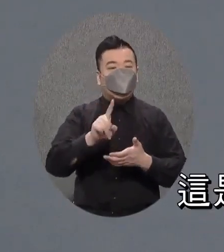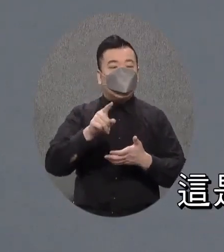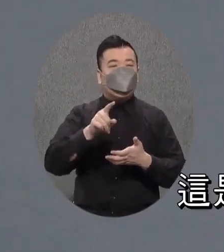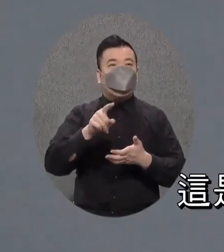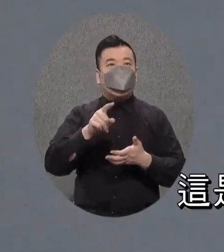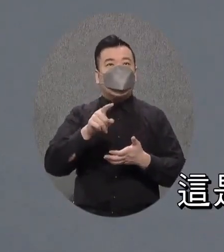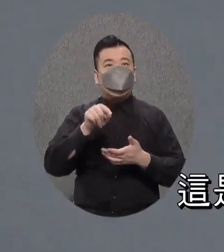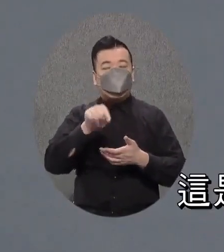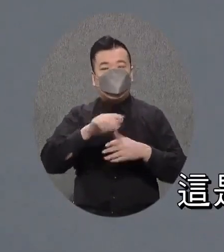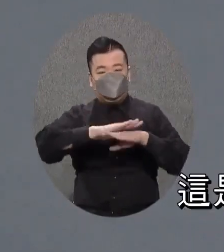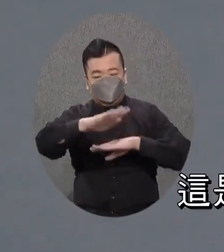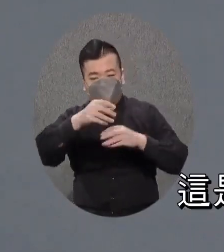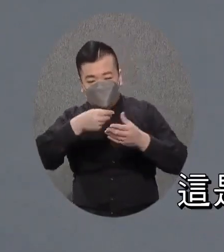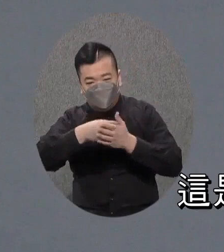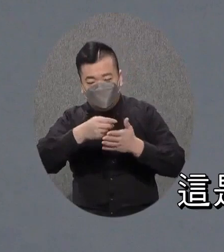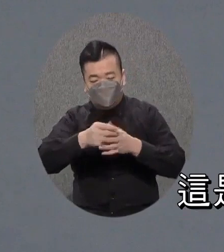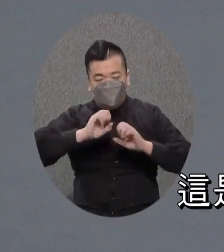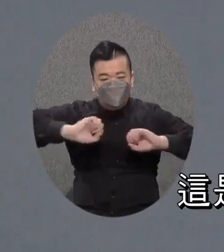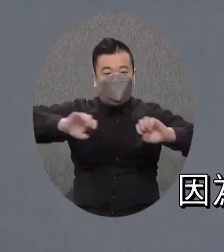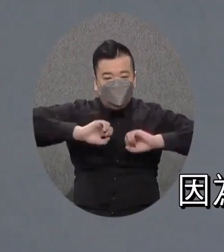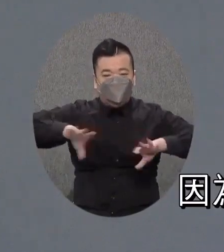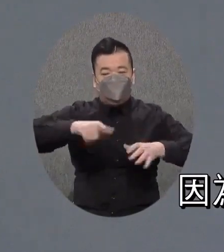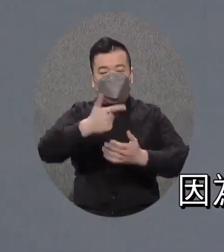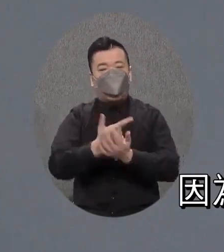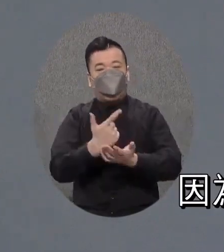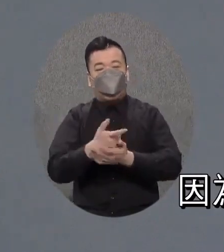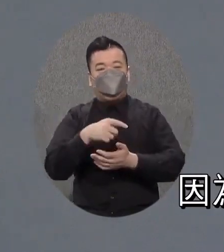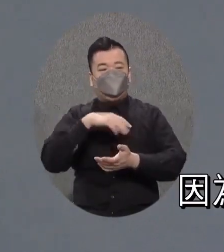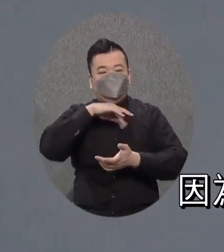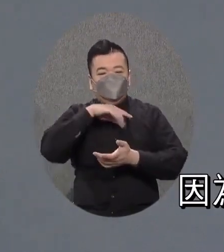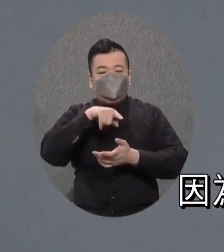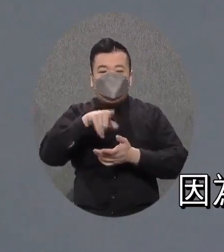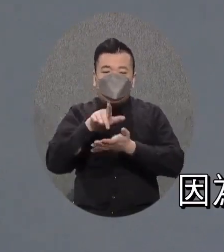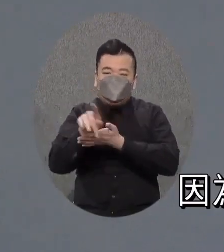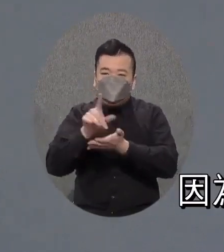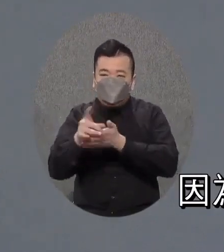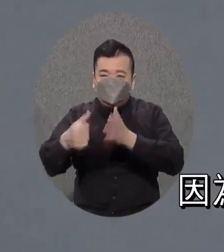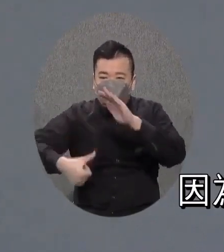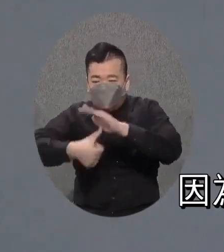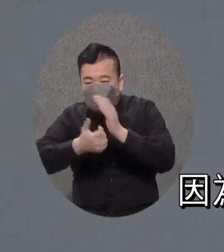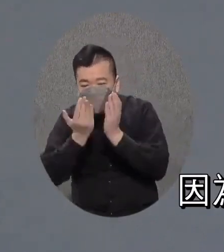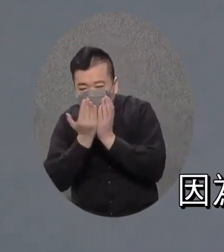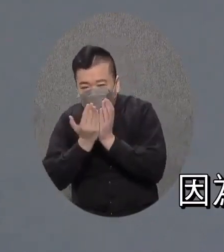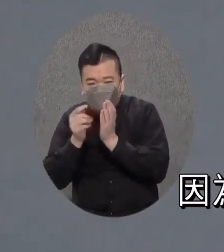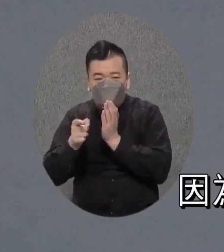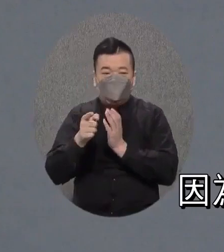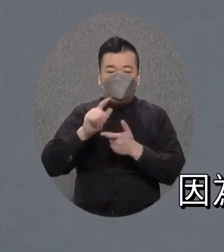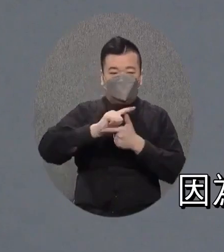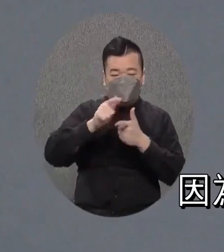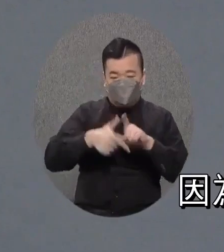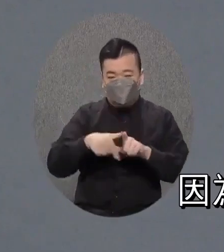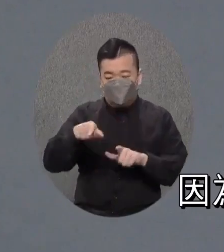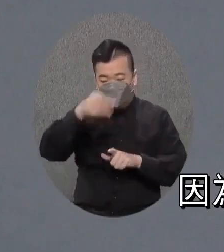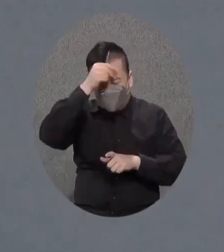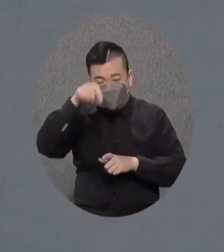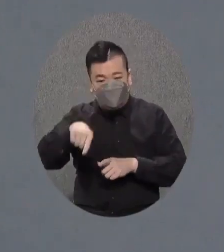嘅版畫推廣一個好重要嘅一環，因為如果淨係一啲嘅專上或者高上嘅途徑去學習呢個